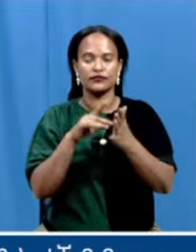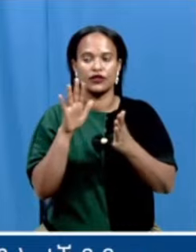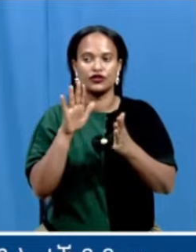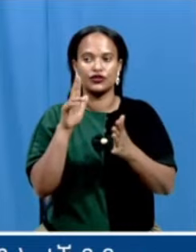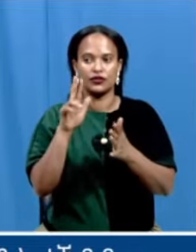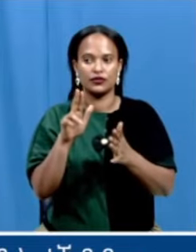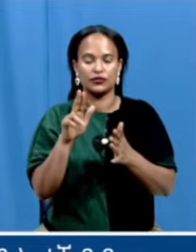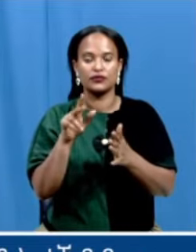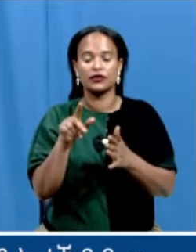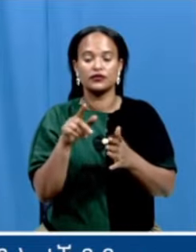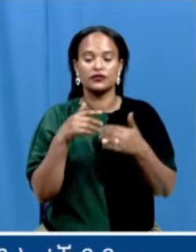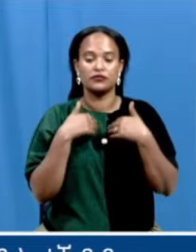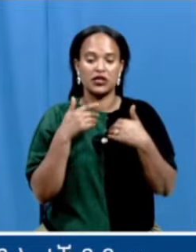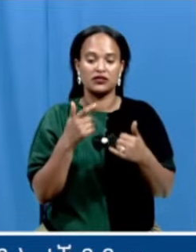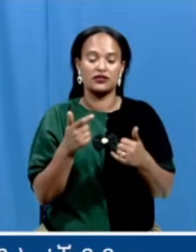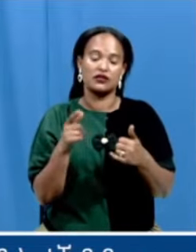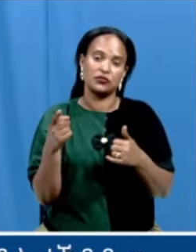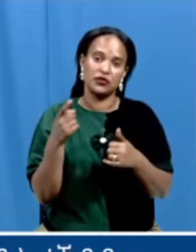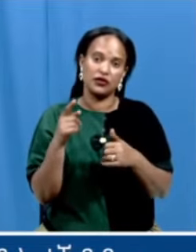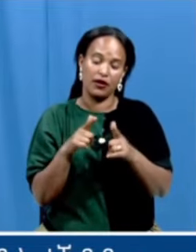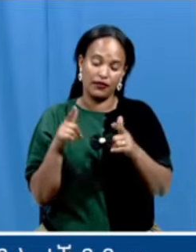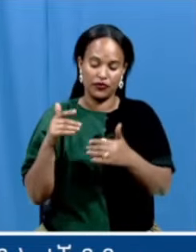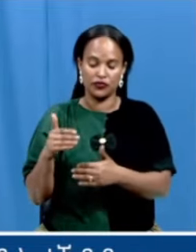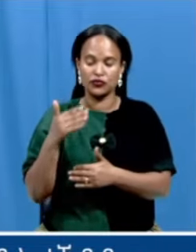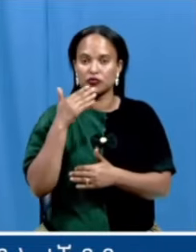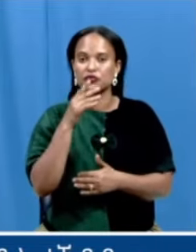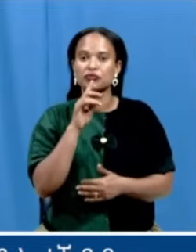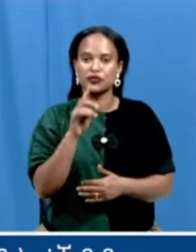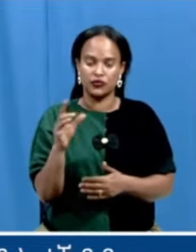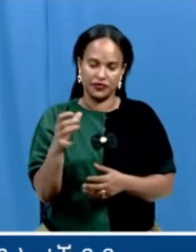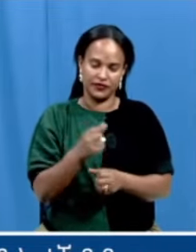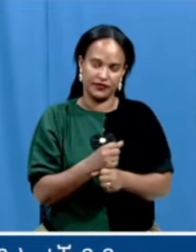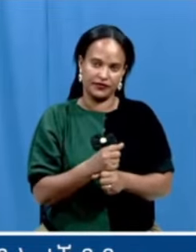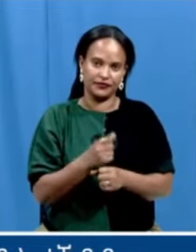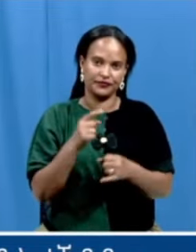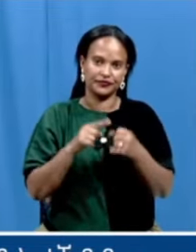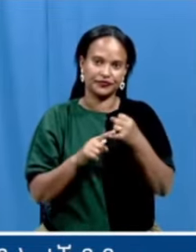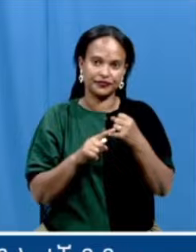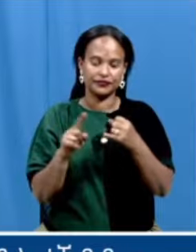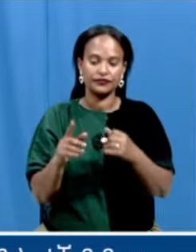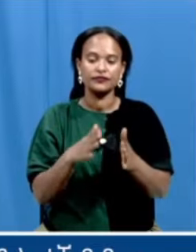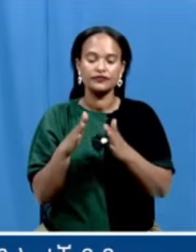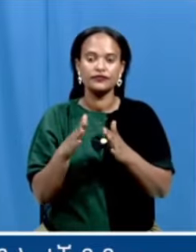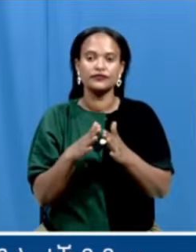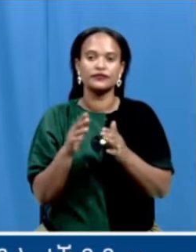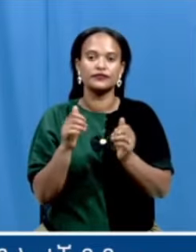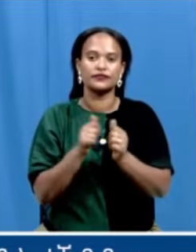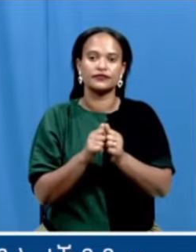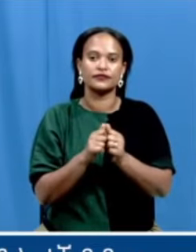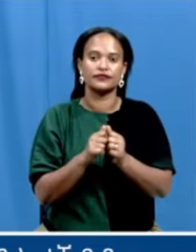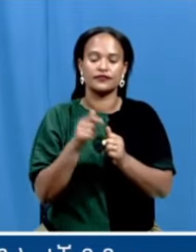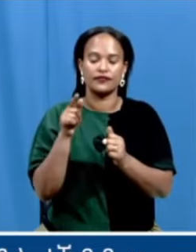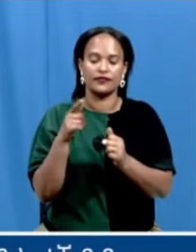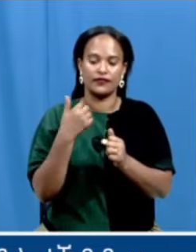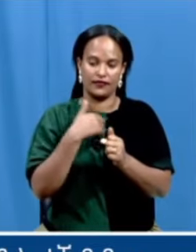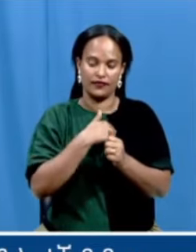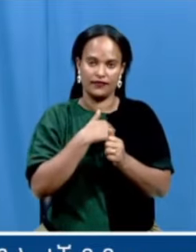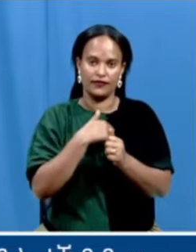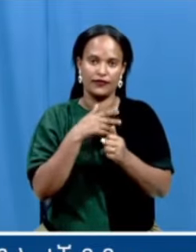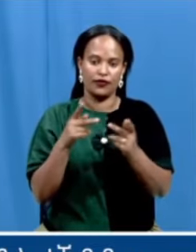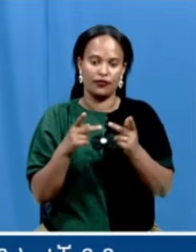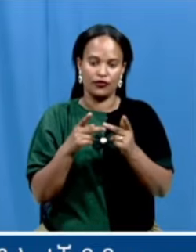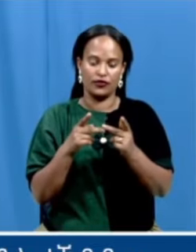ምስቱ ናይ መንእሰያት ምፍሎም ምዃኑ ከም ዓብዪ ጎድኒ ፅቡቕ ጎድኒ ወሲድና መጨረሻ ከዓ ኣብቲ ምድላው ከዓ ምስቱ ዘለና ንሕና ናይ